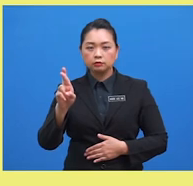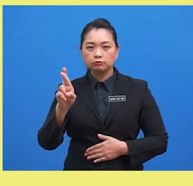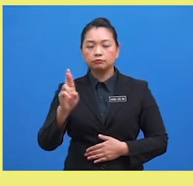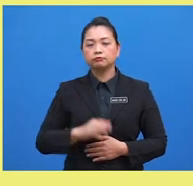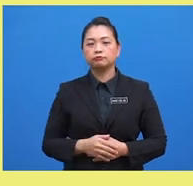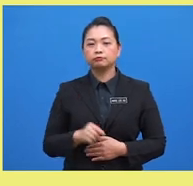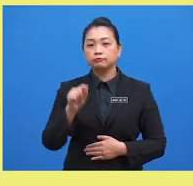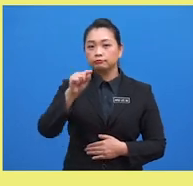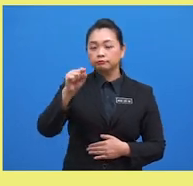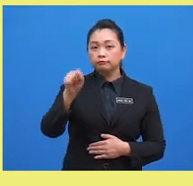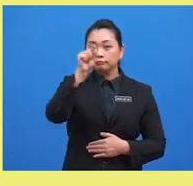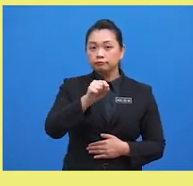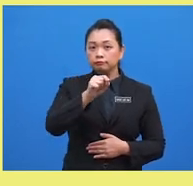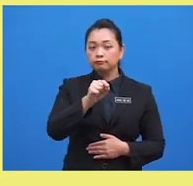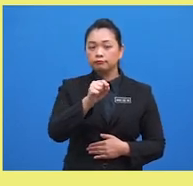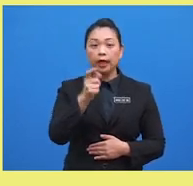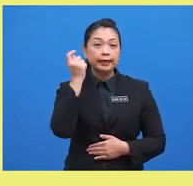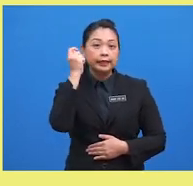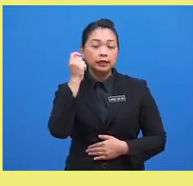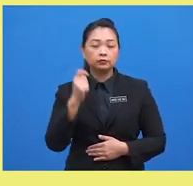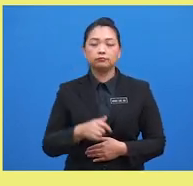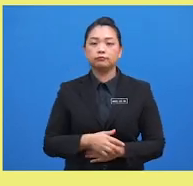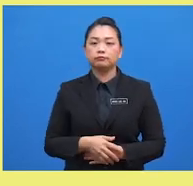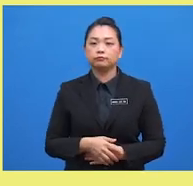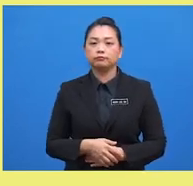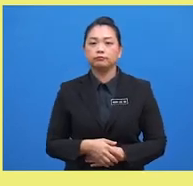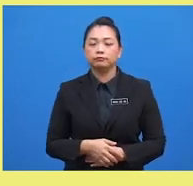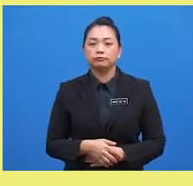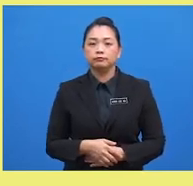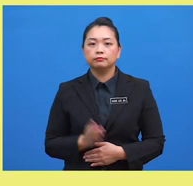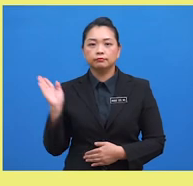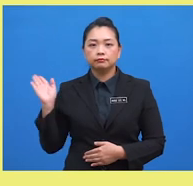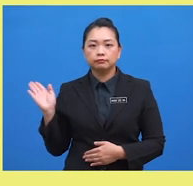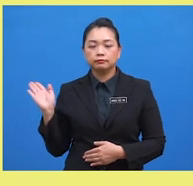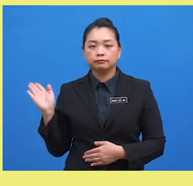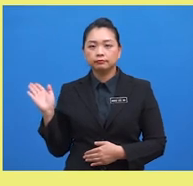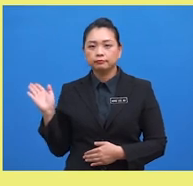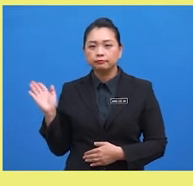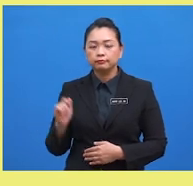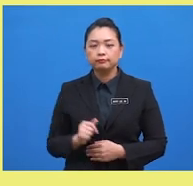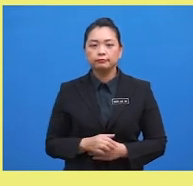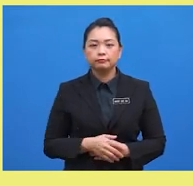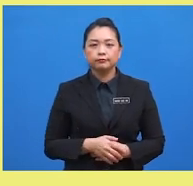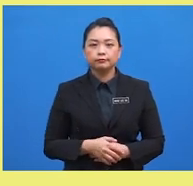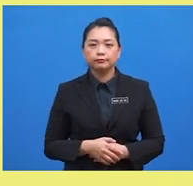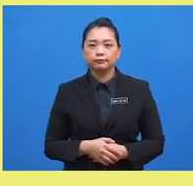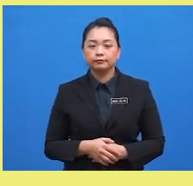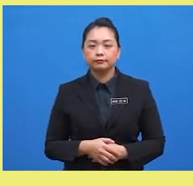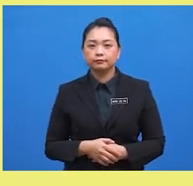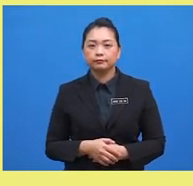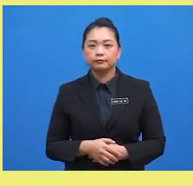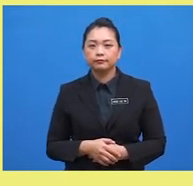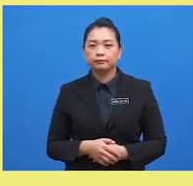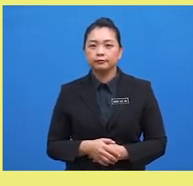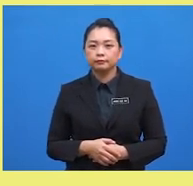P kesatuan Q. Kesatuan set pelengkap P dan set Q ialah